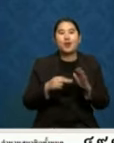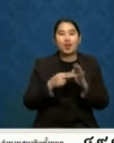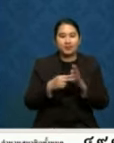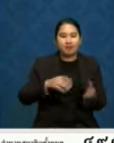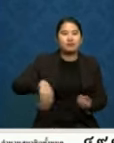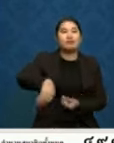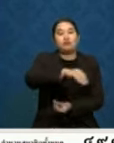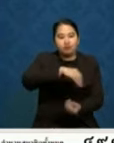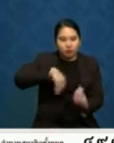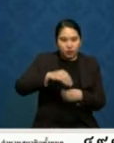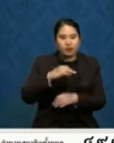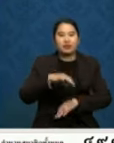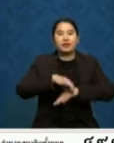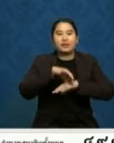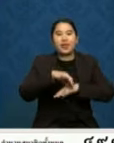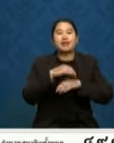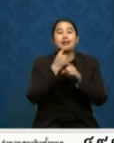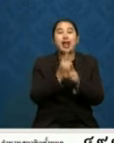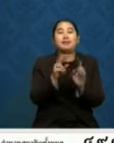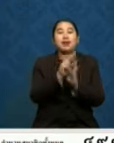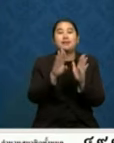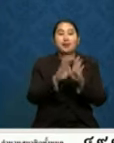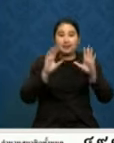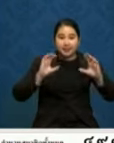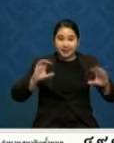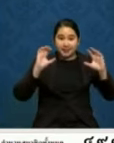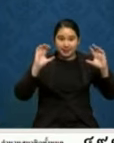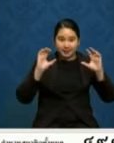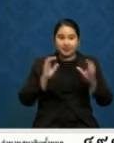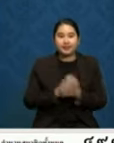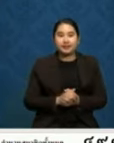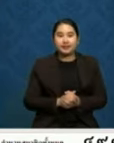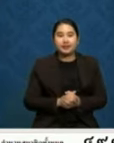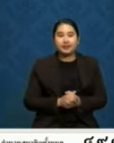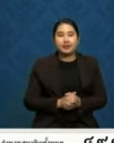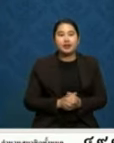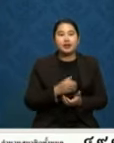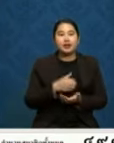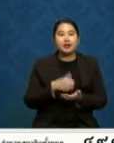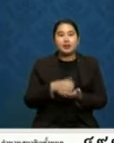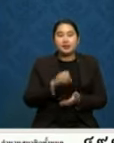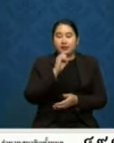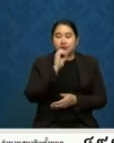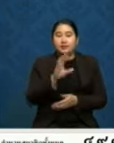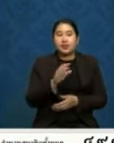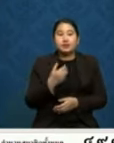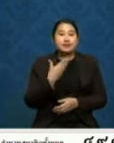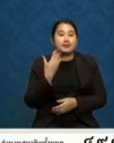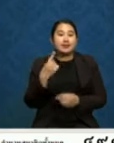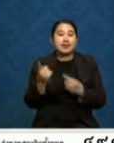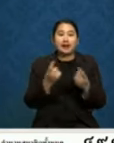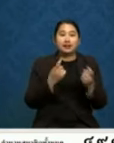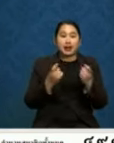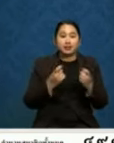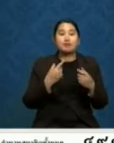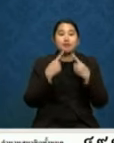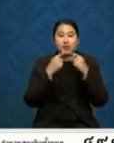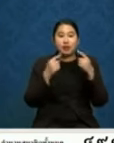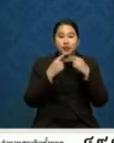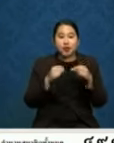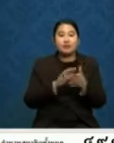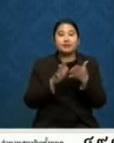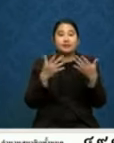ของขั้นตอนตามระเบียบราชการนะครับเพราะฉะนั้นเนี่ยในประเด็นต่างๆที่ได้สอบถามมาก็ได้ตอบ